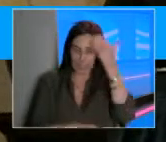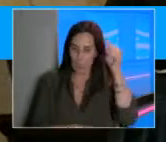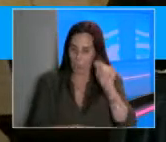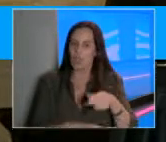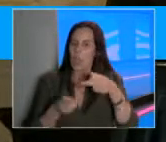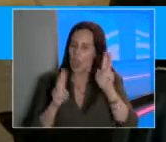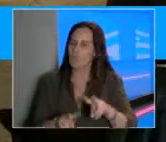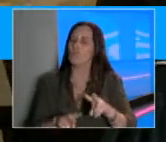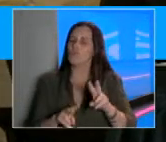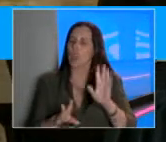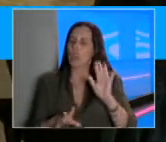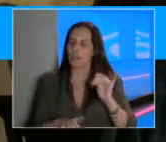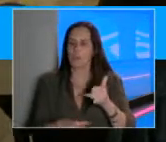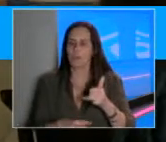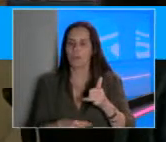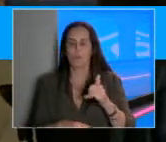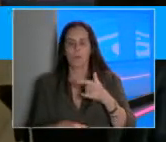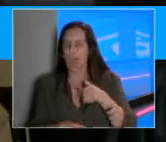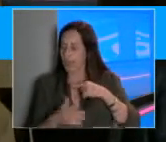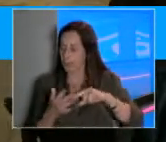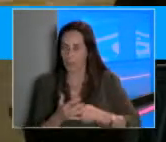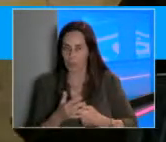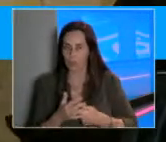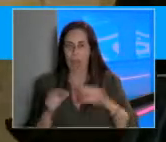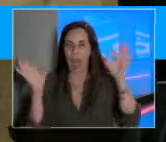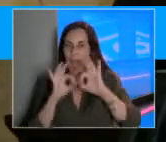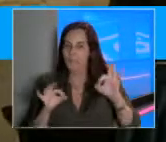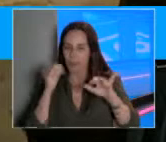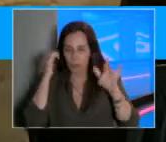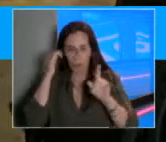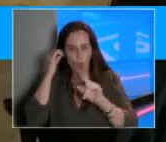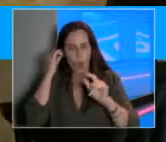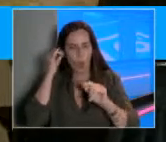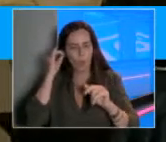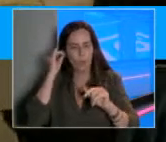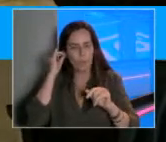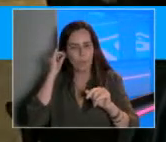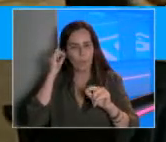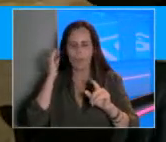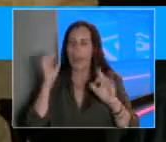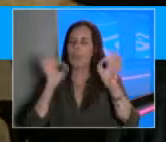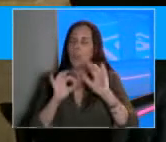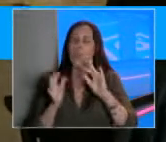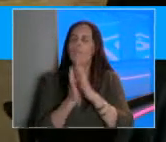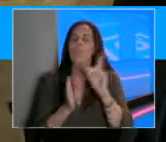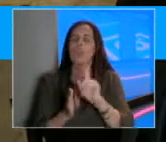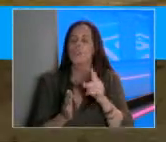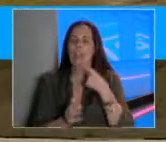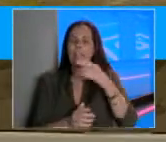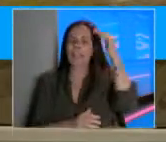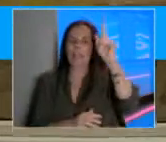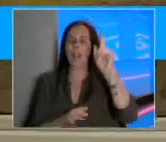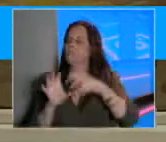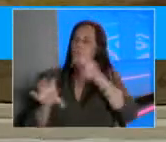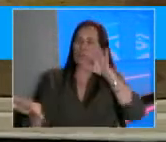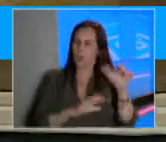כאלה ניתן לאכוף את ההתחייבות. אני מדגיש, אף אחד מהתובעים לא מבקש לאכוף את ההתחייבות. אף אחד לא מבקש להורות לבני גנץ